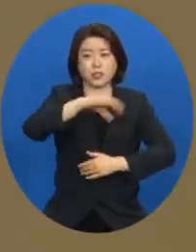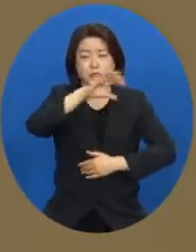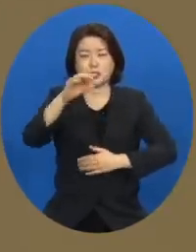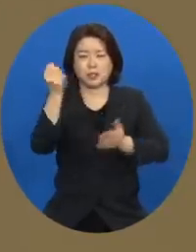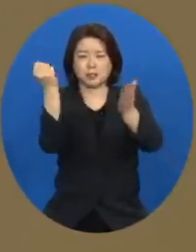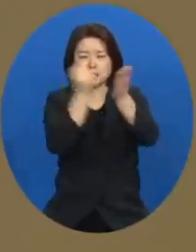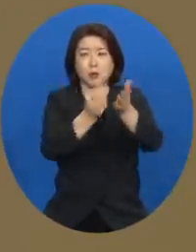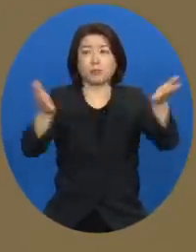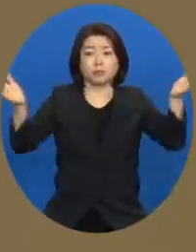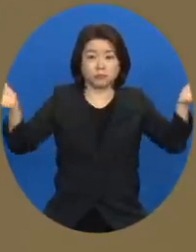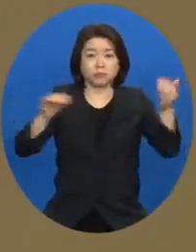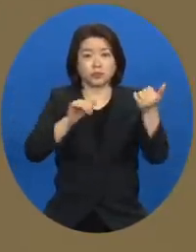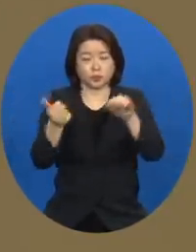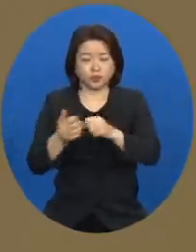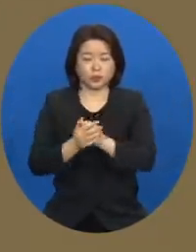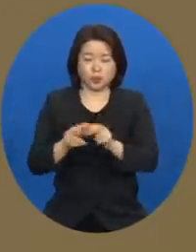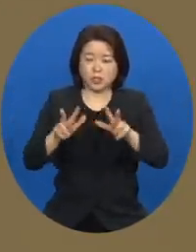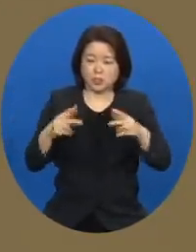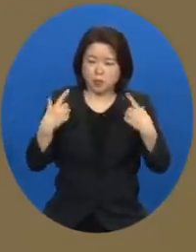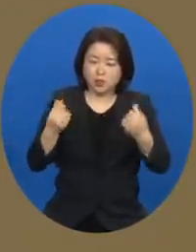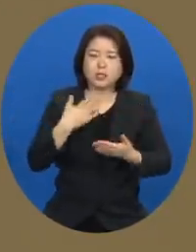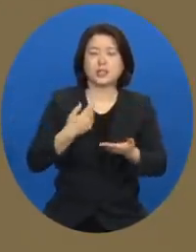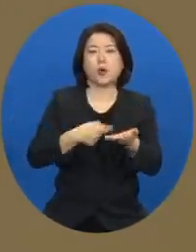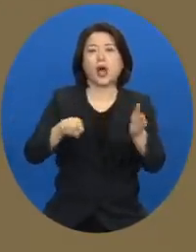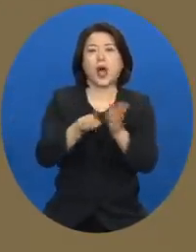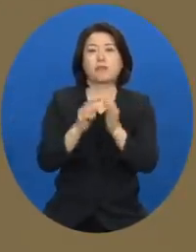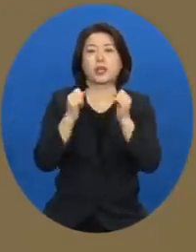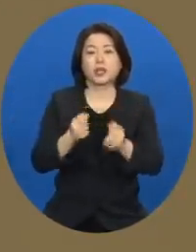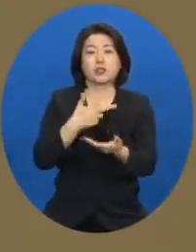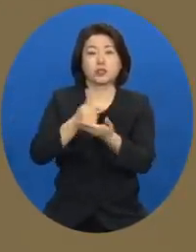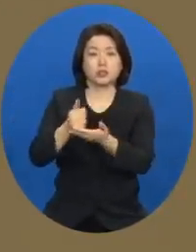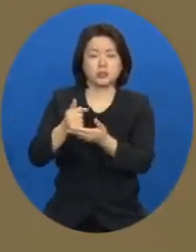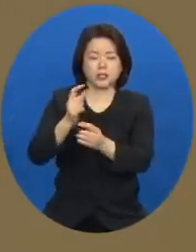그리고 지금도 저와 함께 계시는 주님을 더 알게 되니까